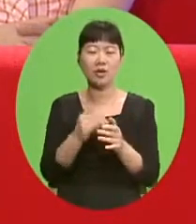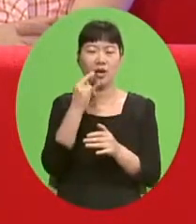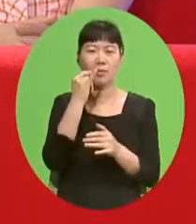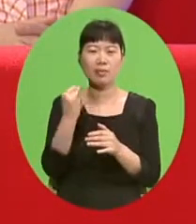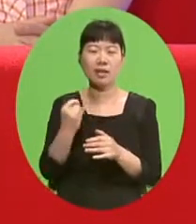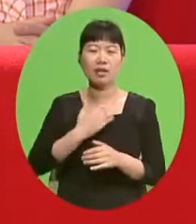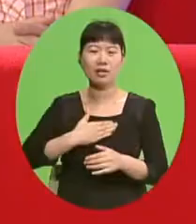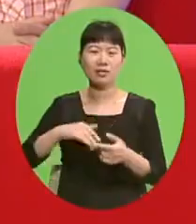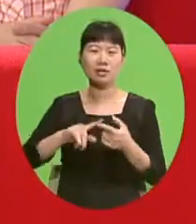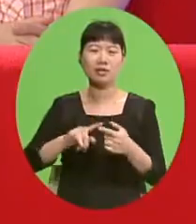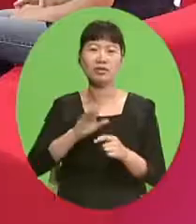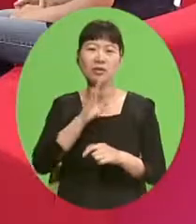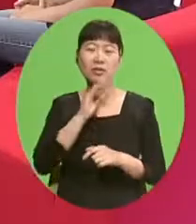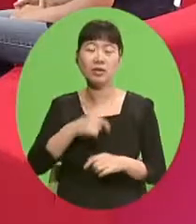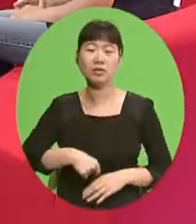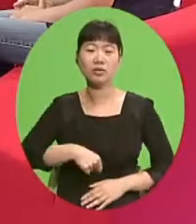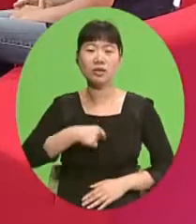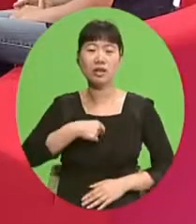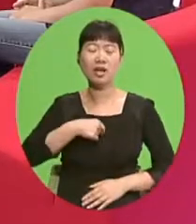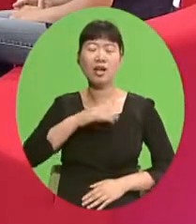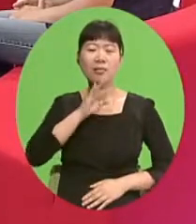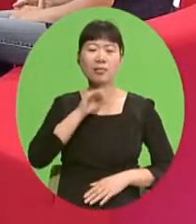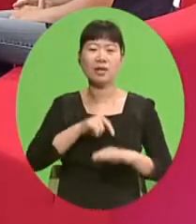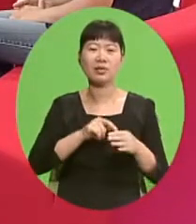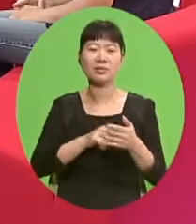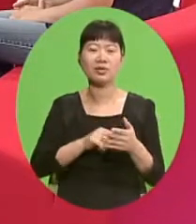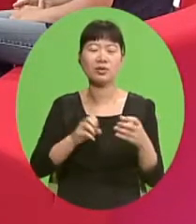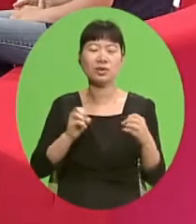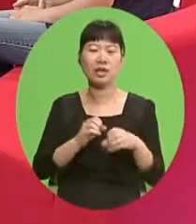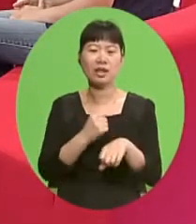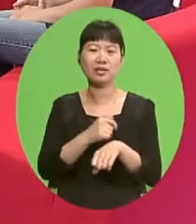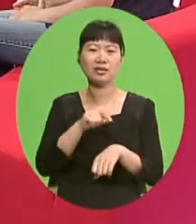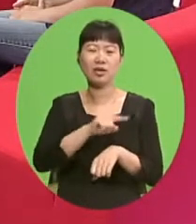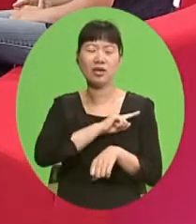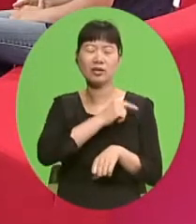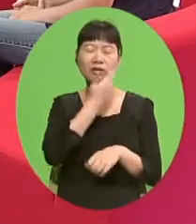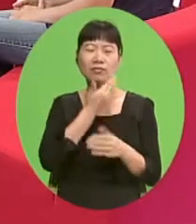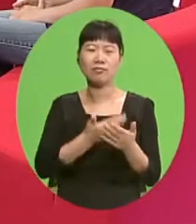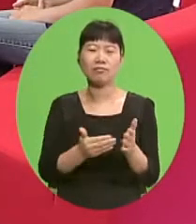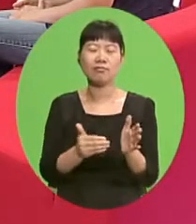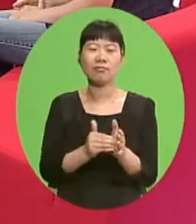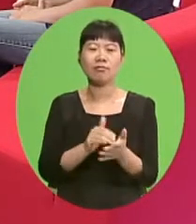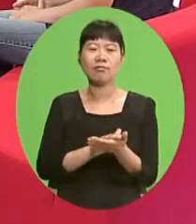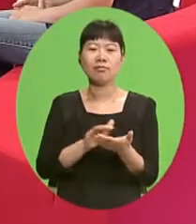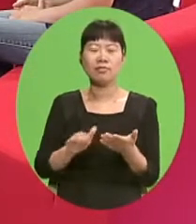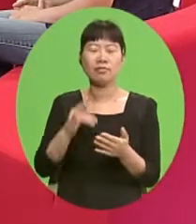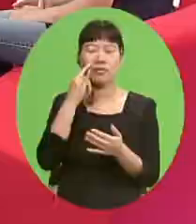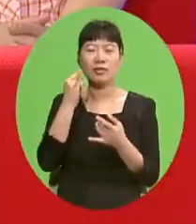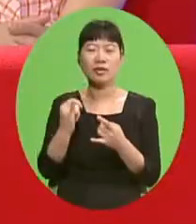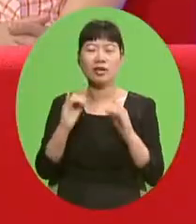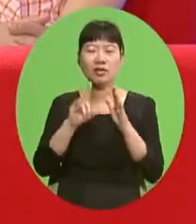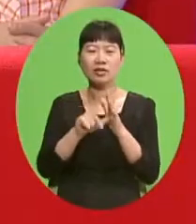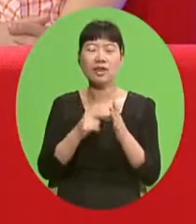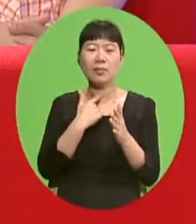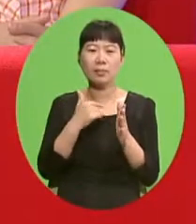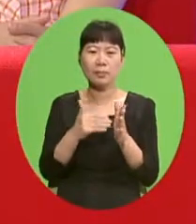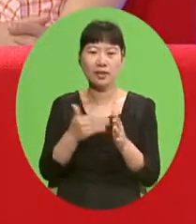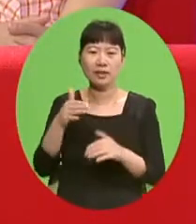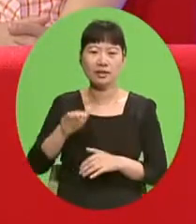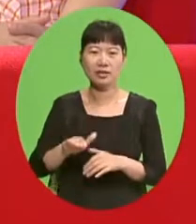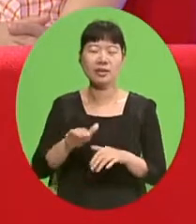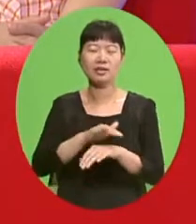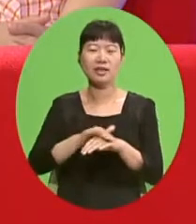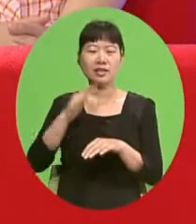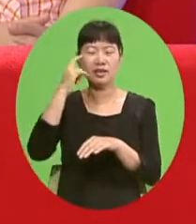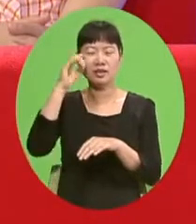엄마의 감정을 정말 솔직하고 진솔하게 이야기하는 것이 가장 좋고요. 또 엄마도 어릴 때 좀 그랬는데